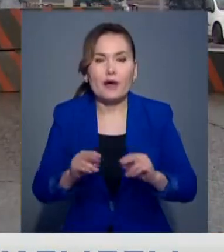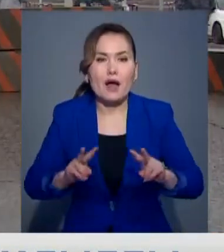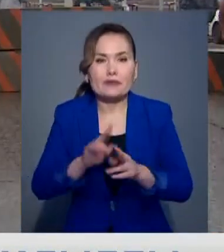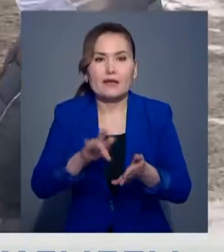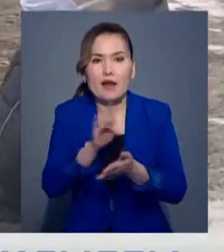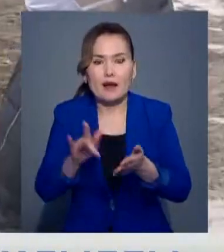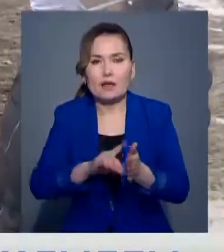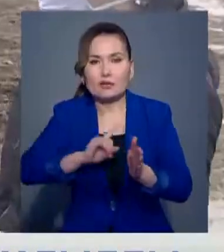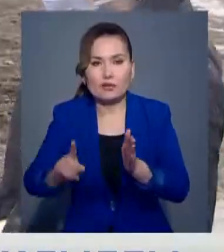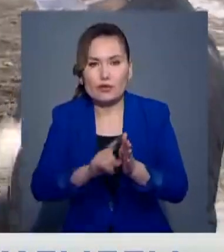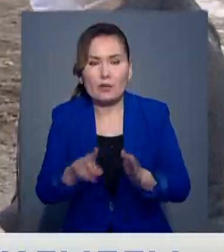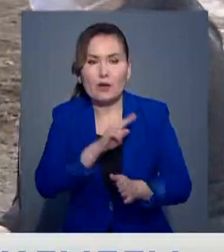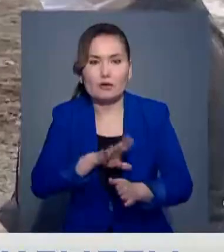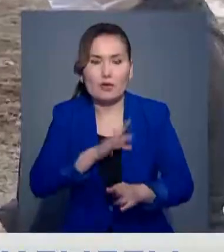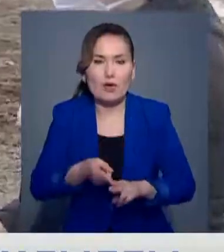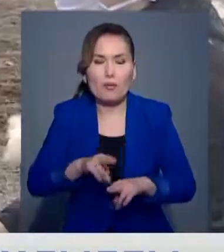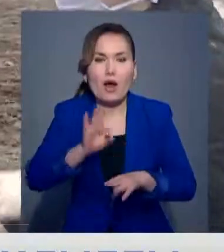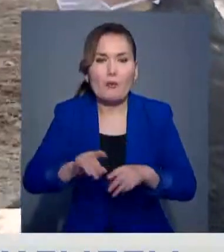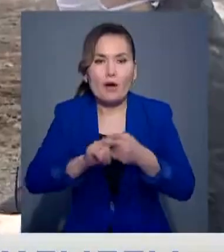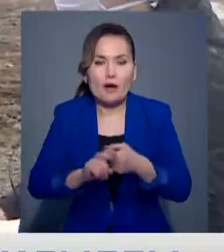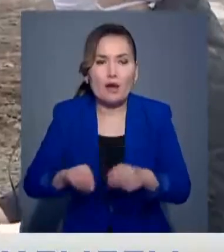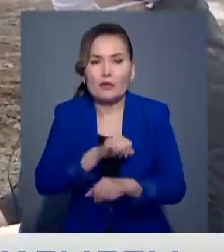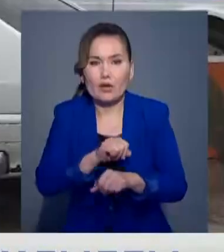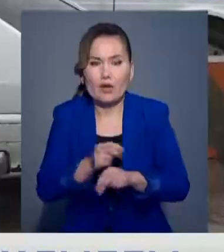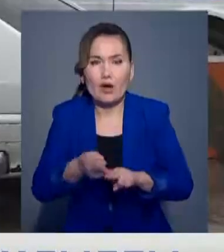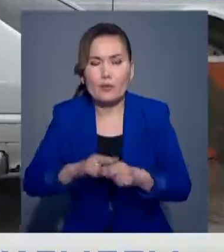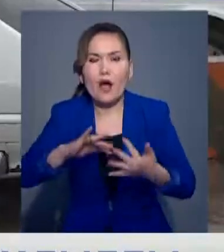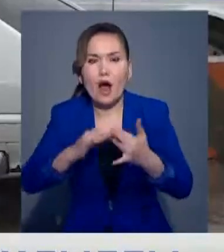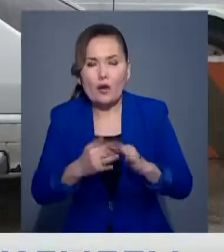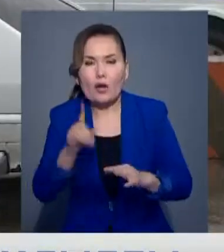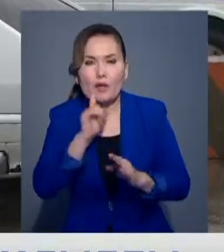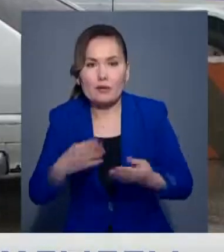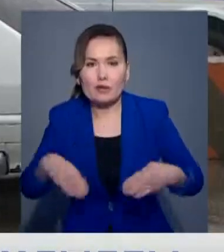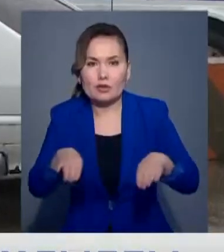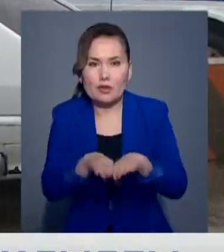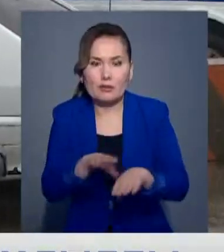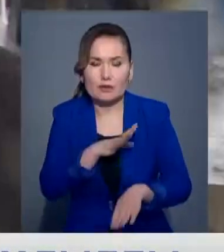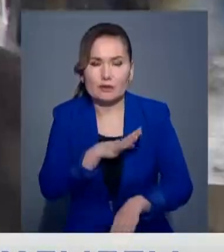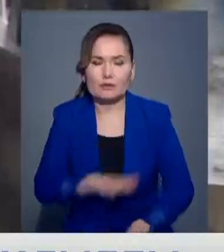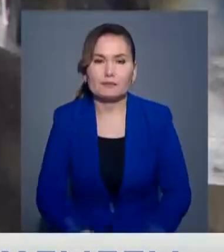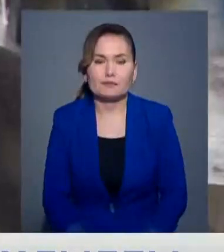Осындай жағдайларға байланысты індеттің таралуын тоқтату үшін қараөткел толығымен карантинге жабылды.